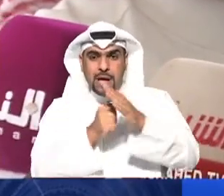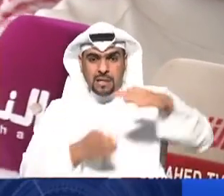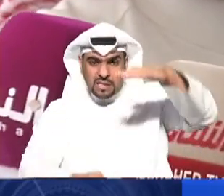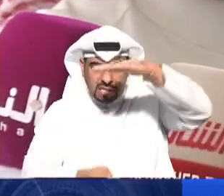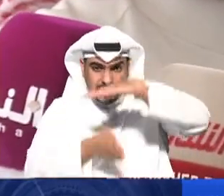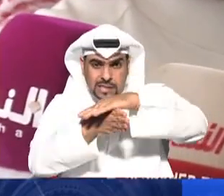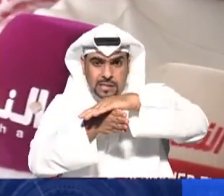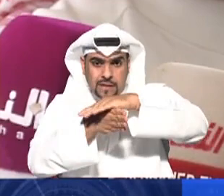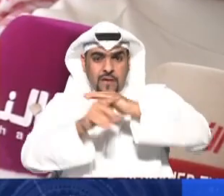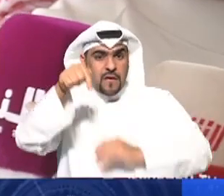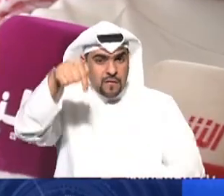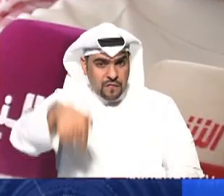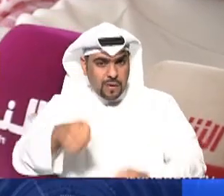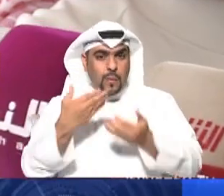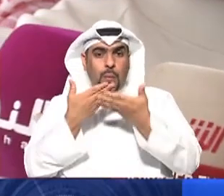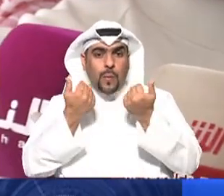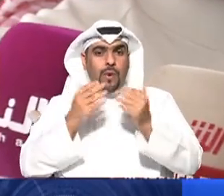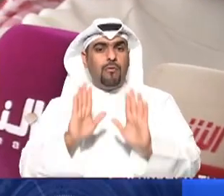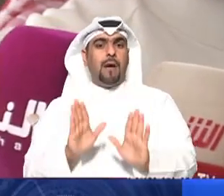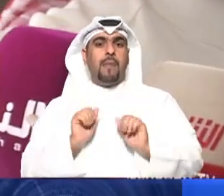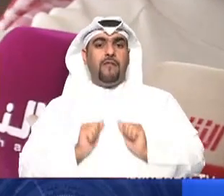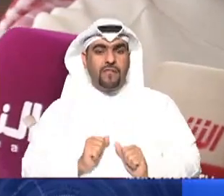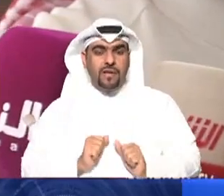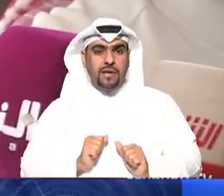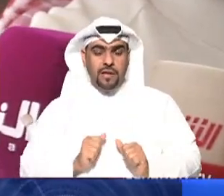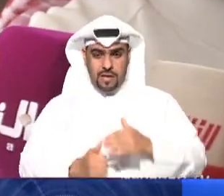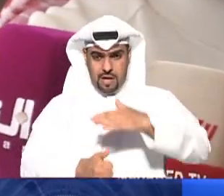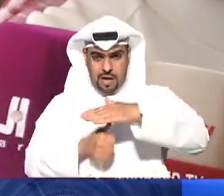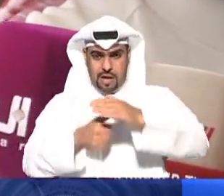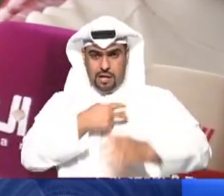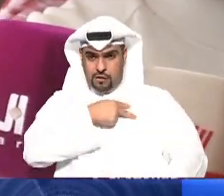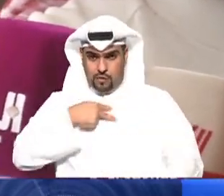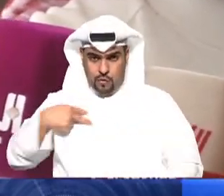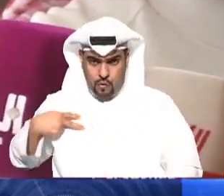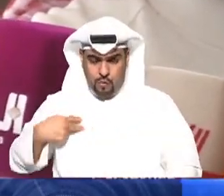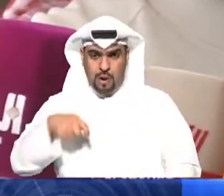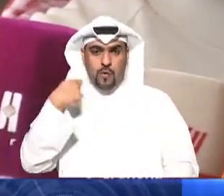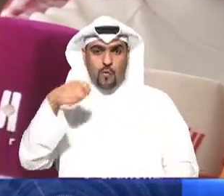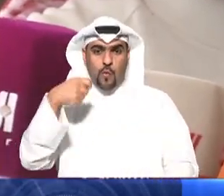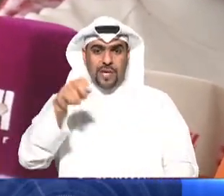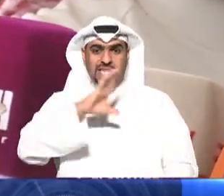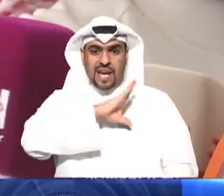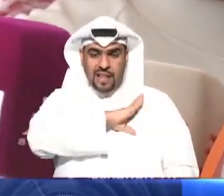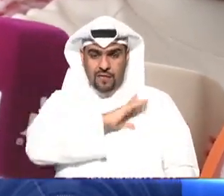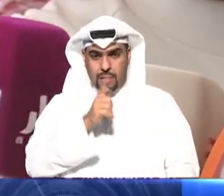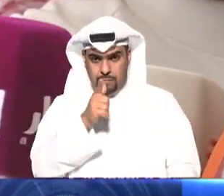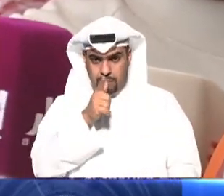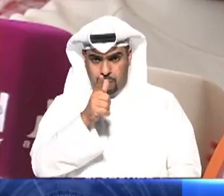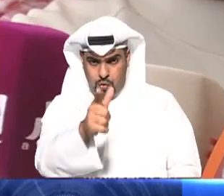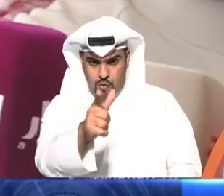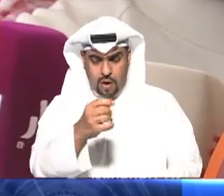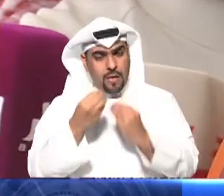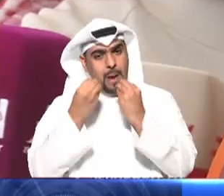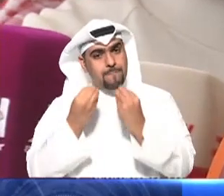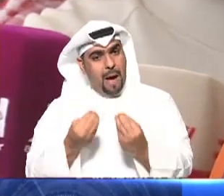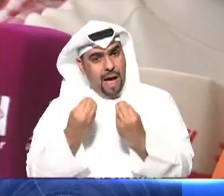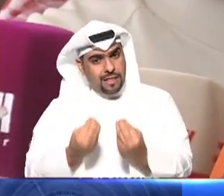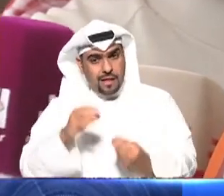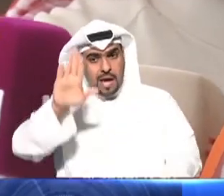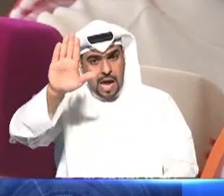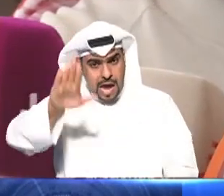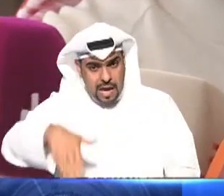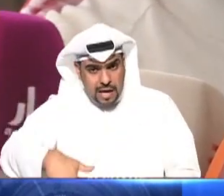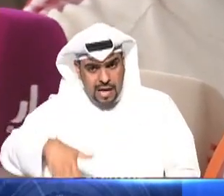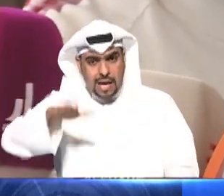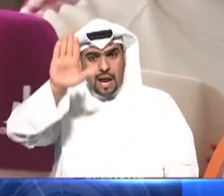الإجراءات الاحترازية واردة، لكن في الوقت الحالي لم يتخذ قرار بحظر التجول، وكلما